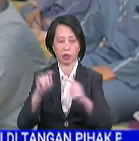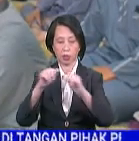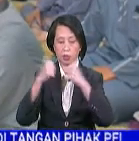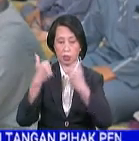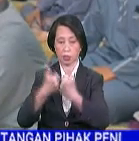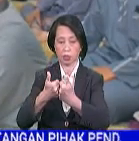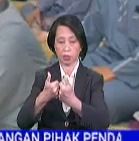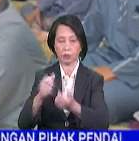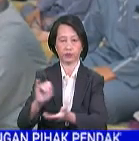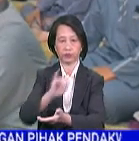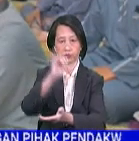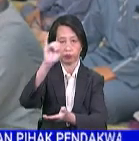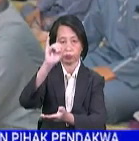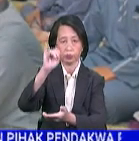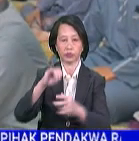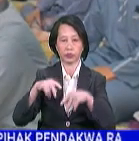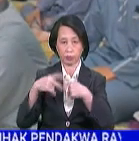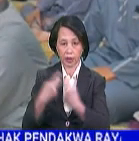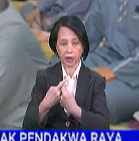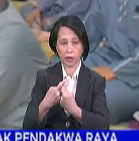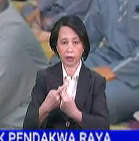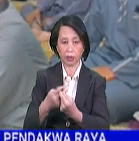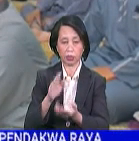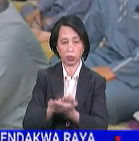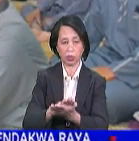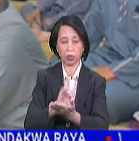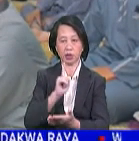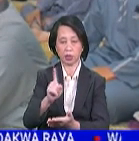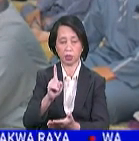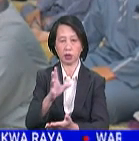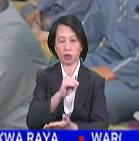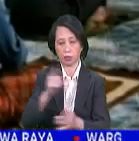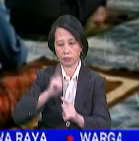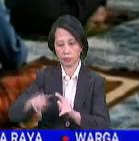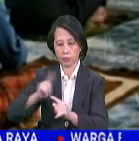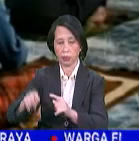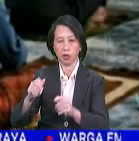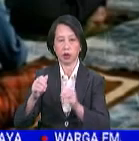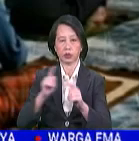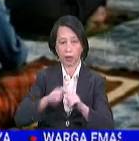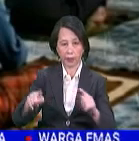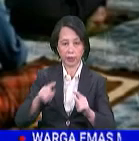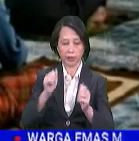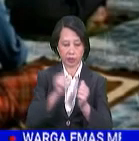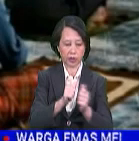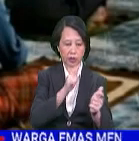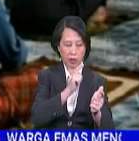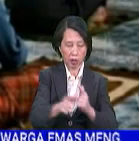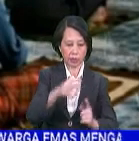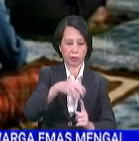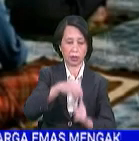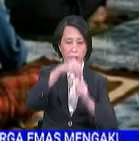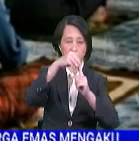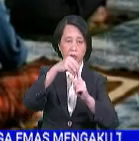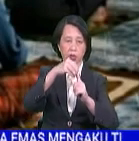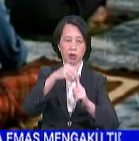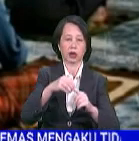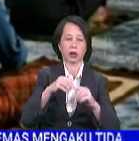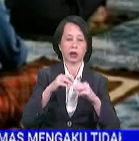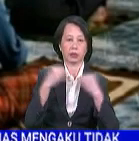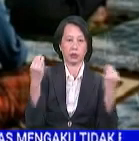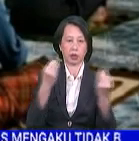agensi, institusi, parti, mahatafiz dan sebagainya, melainkan dengan kebenaran khas daripada pihak Majlis Agama